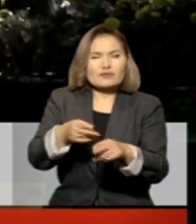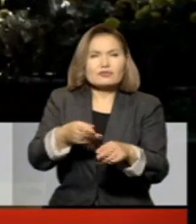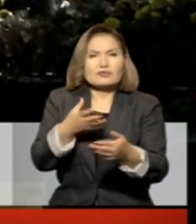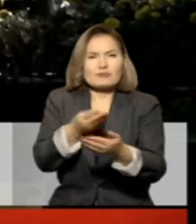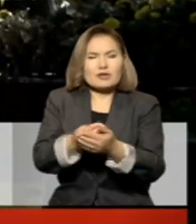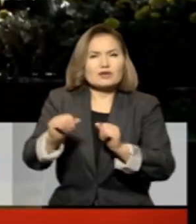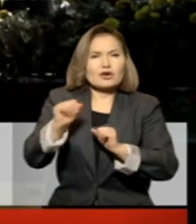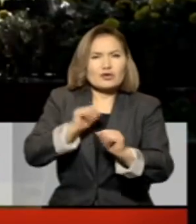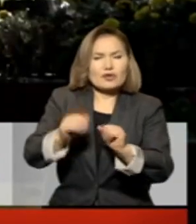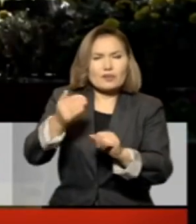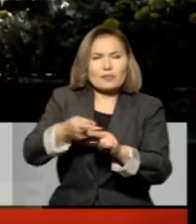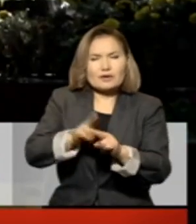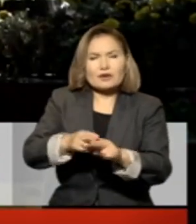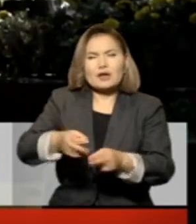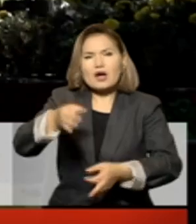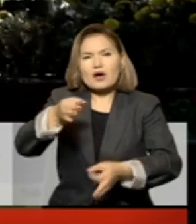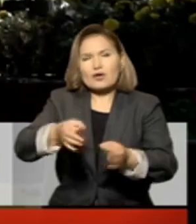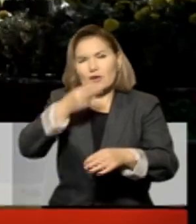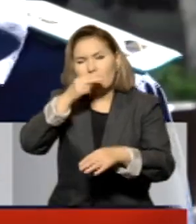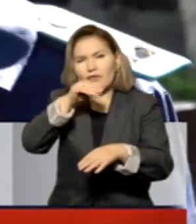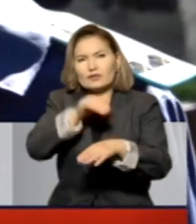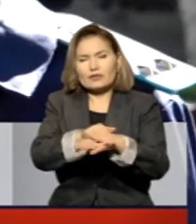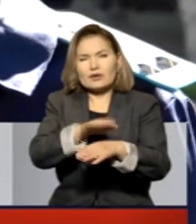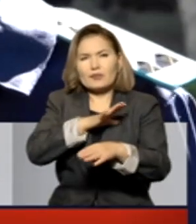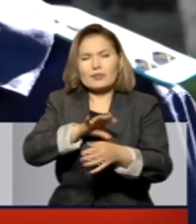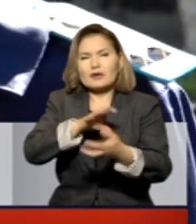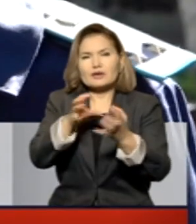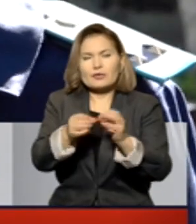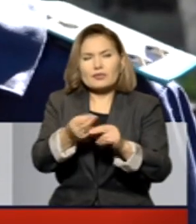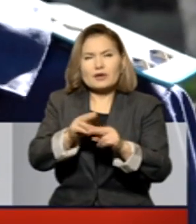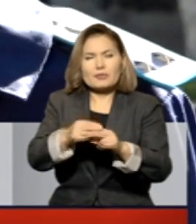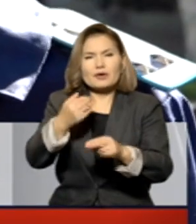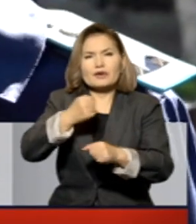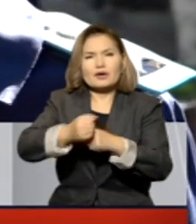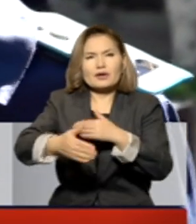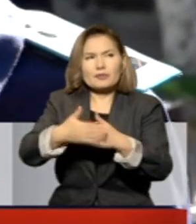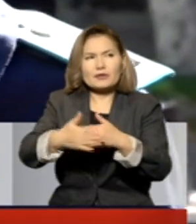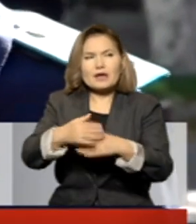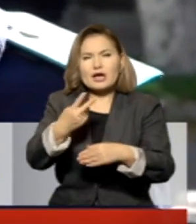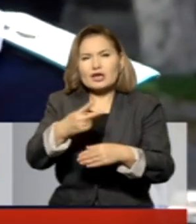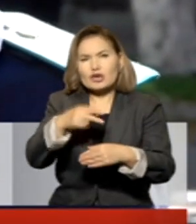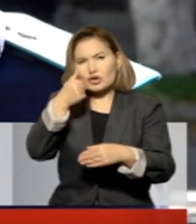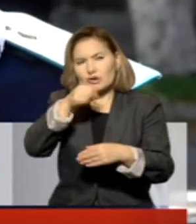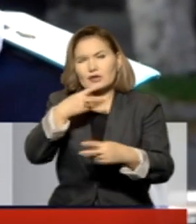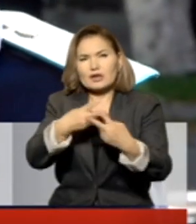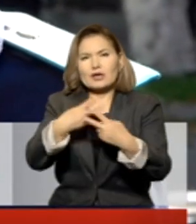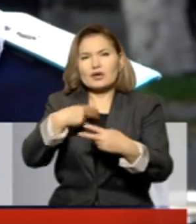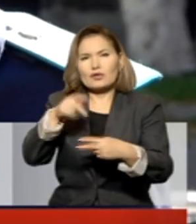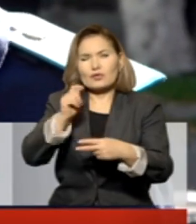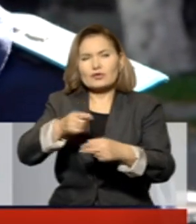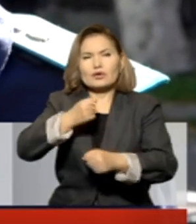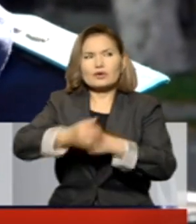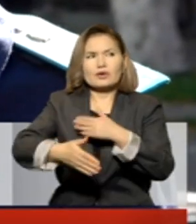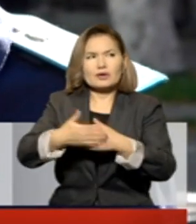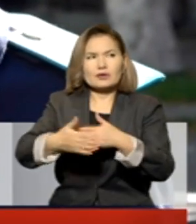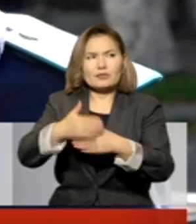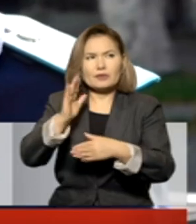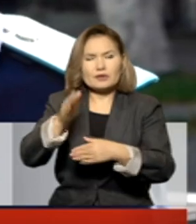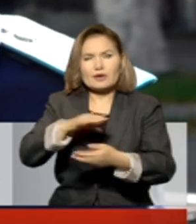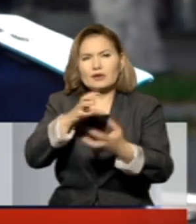бойынша сотқа дейінгі тергеп-тексеру басталды. Бұл баптың санкциясы 2 жылға дейін бас бостандығынан айыруды